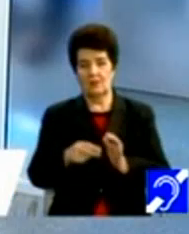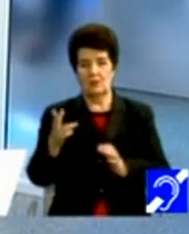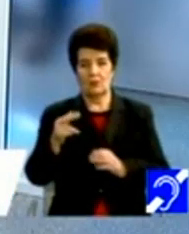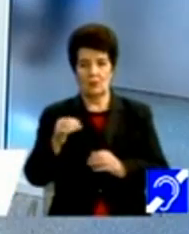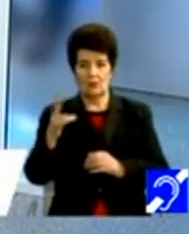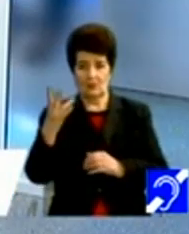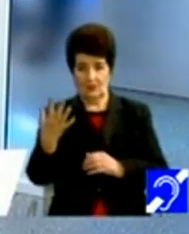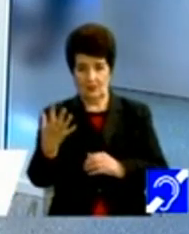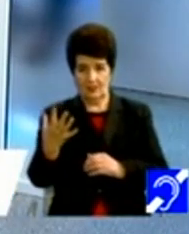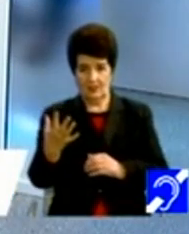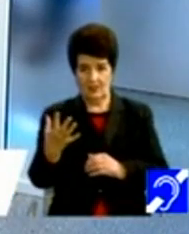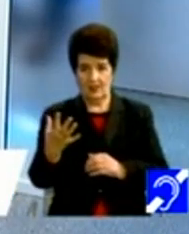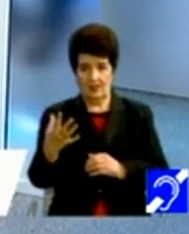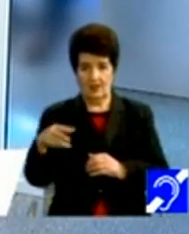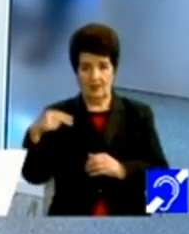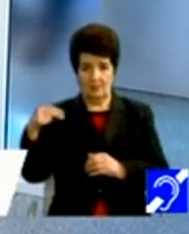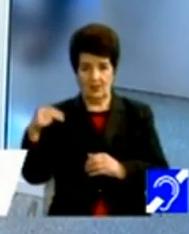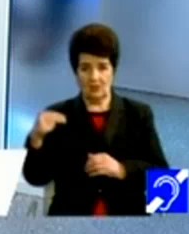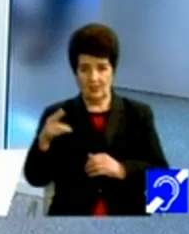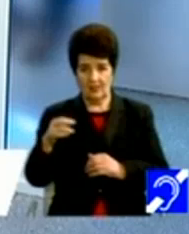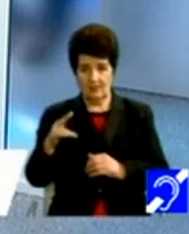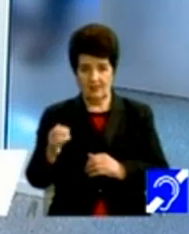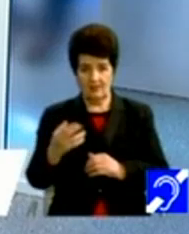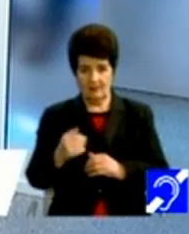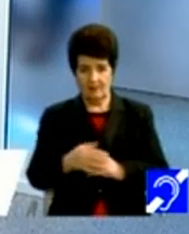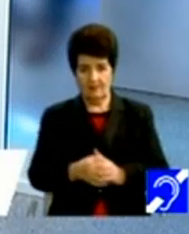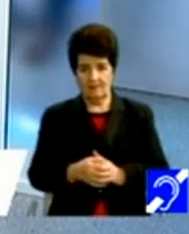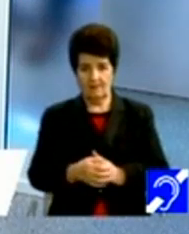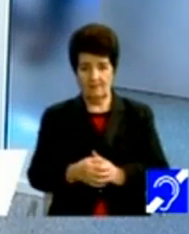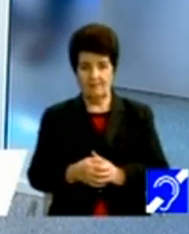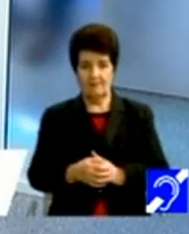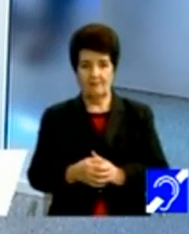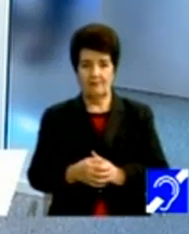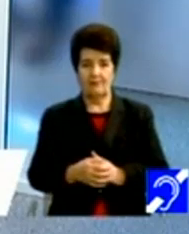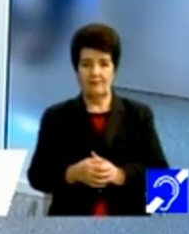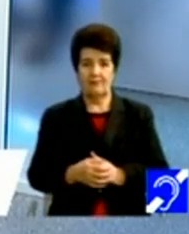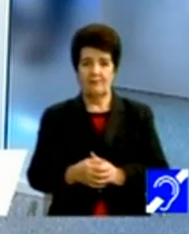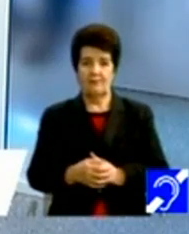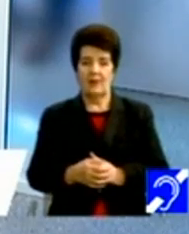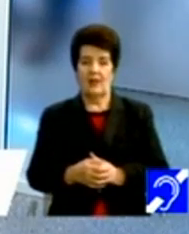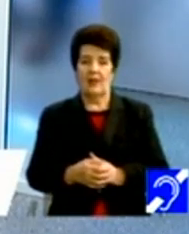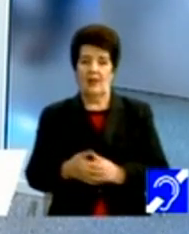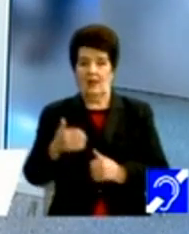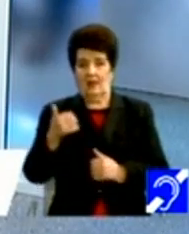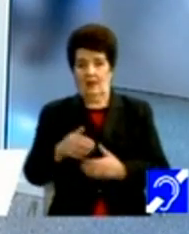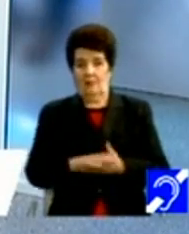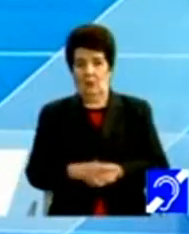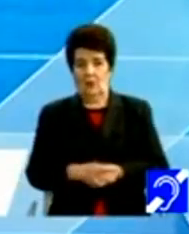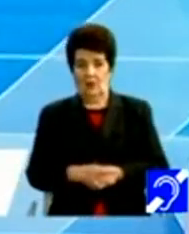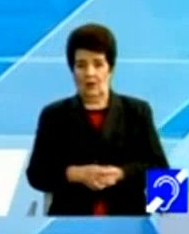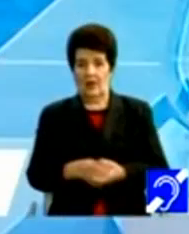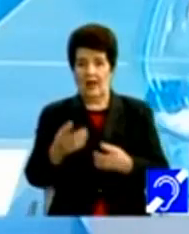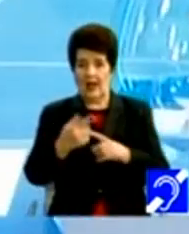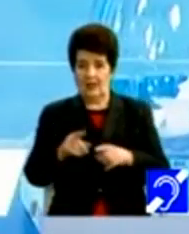5 președinți, da? Fără interimat. 7 cu toți, da, 5. I-am numit, da. Da. Bun. Asta